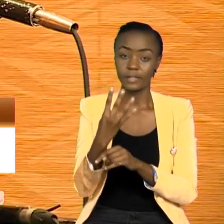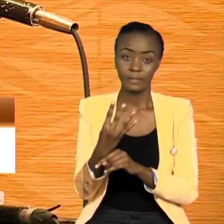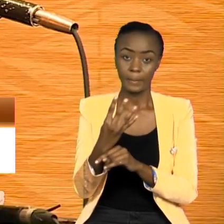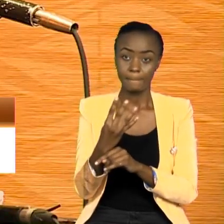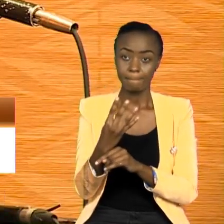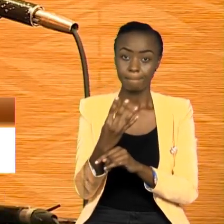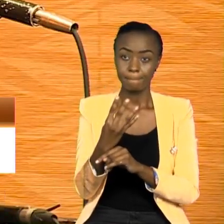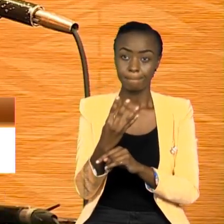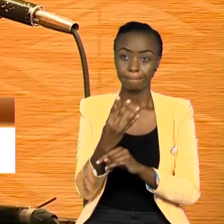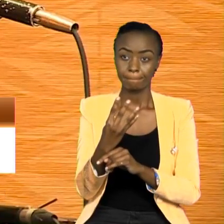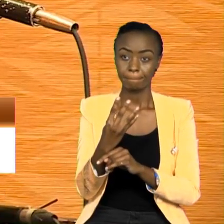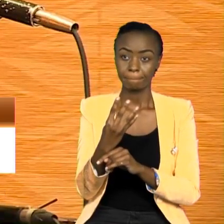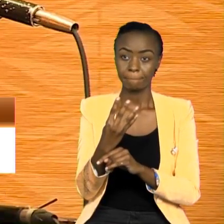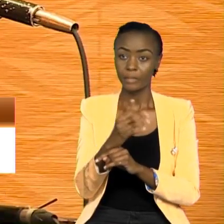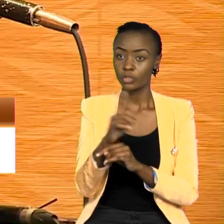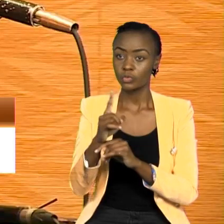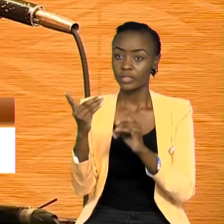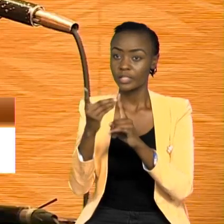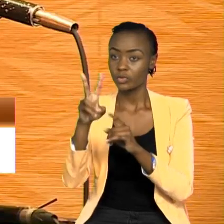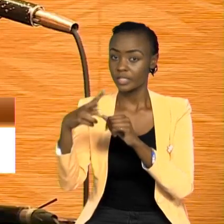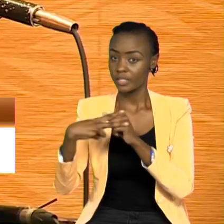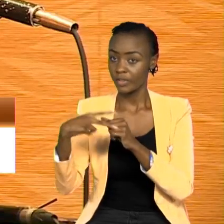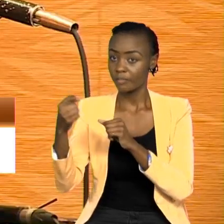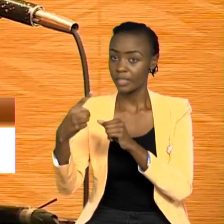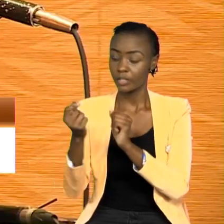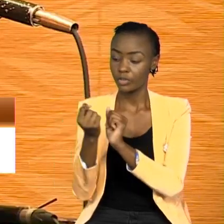us, to 27th of November.